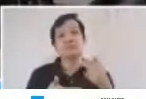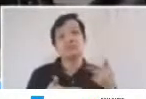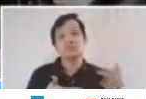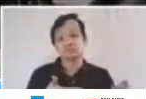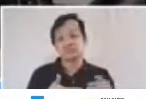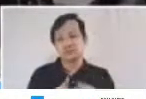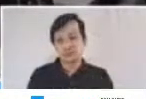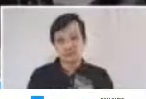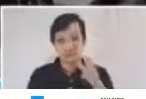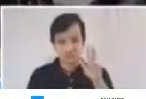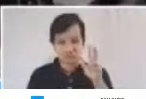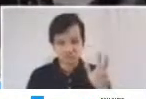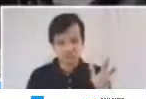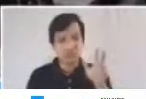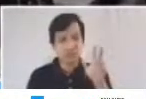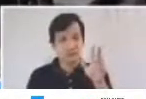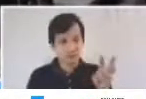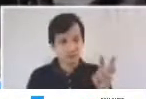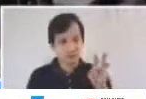covid19.gov.ph.